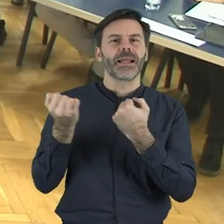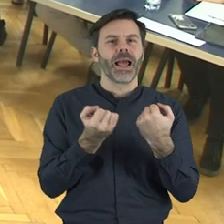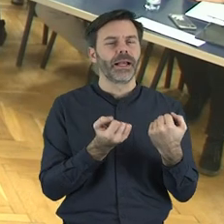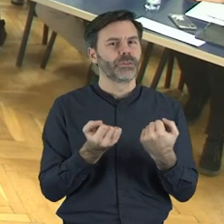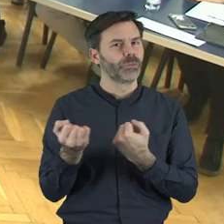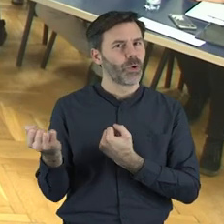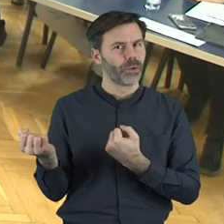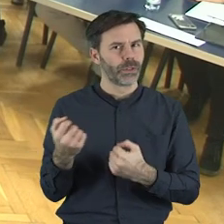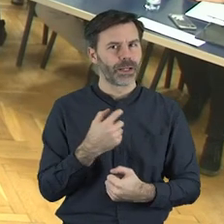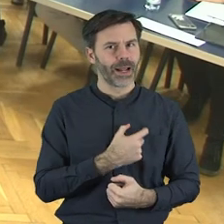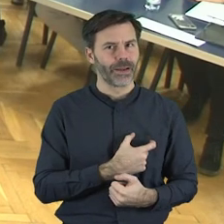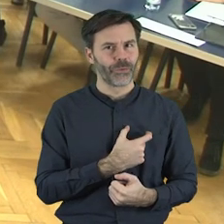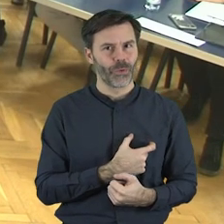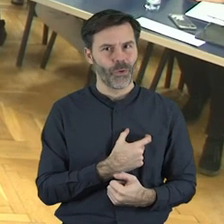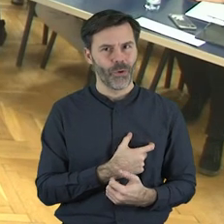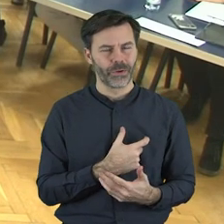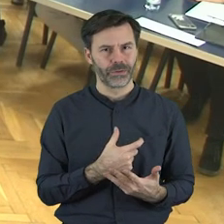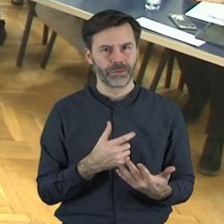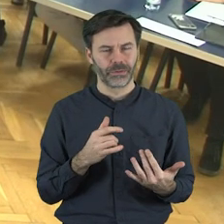dla pacjenta